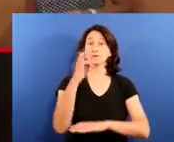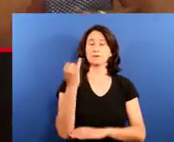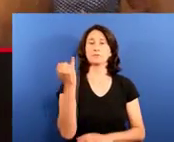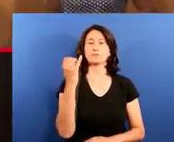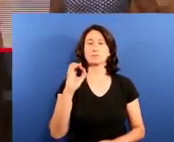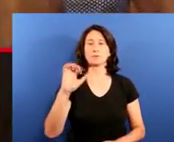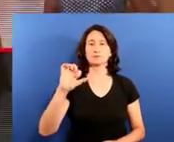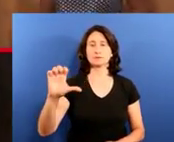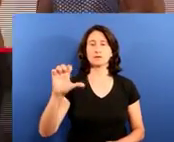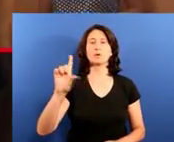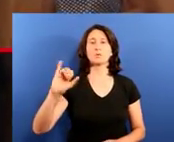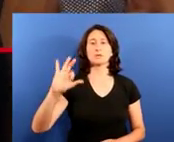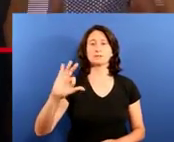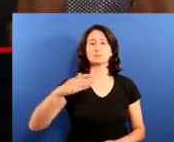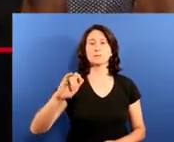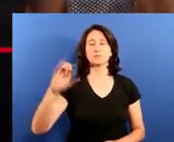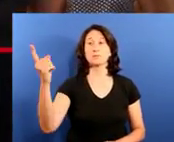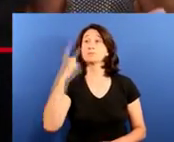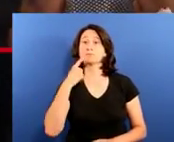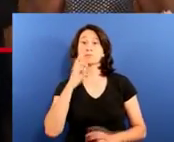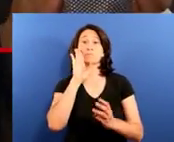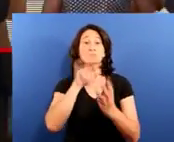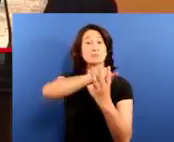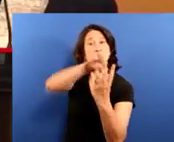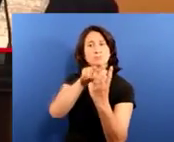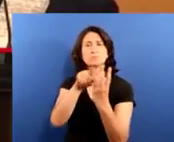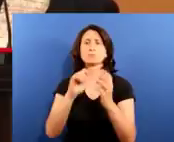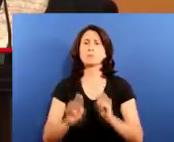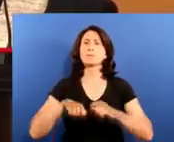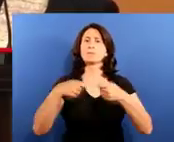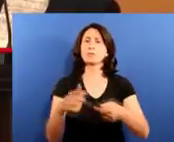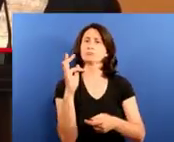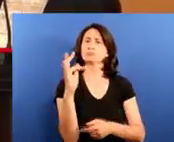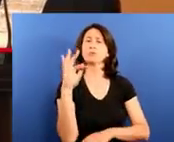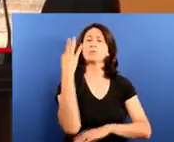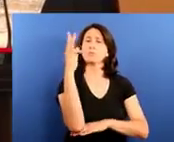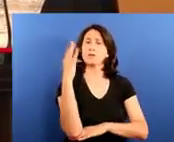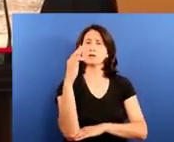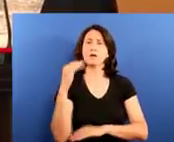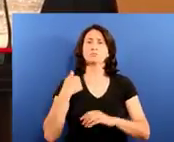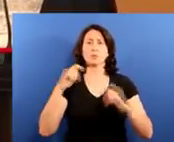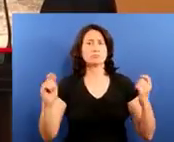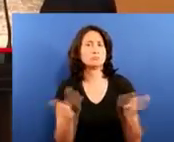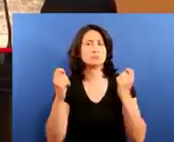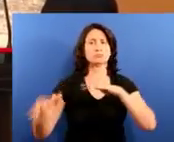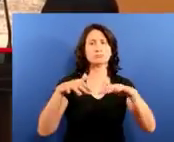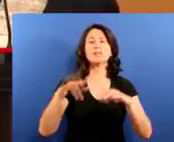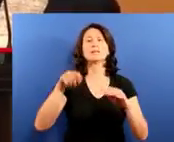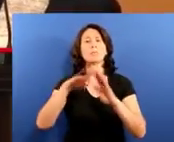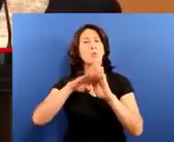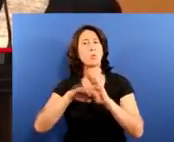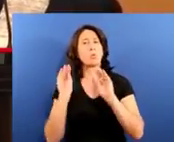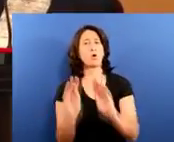juridiko entitate edo erritarren taldeak nabarmentzea Goreipen horiek banatzeko egitalian joseleiz